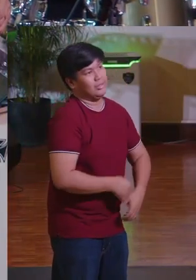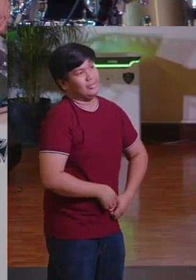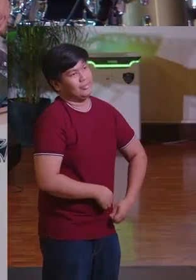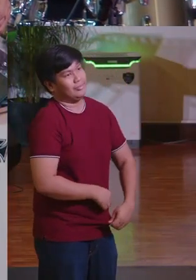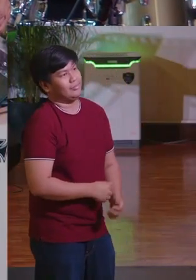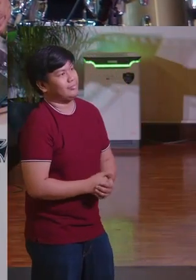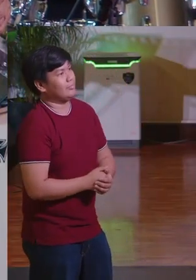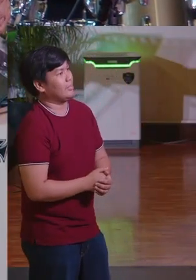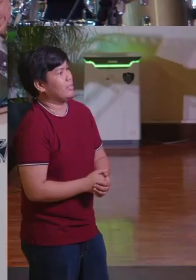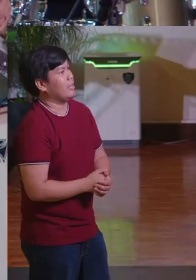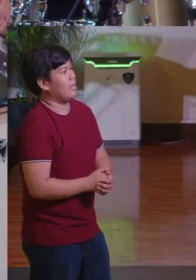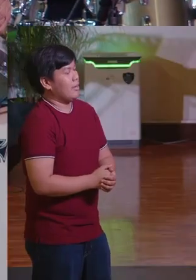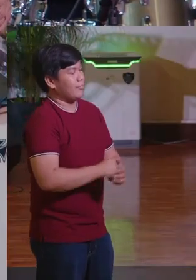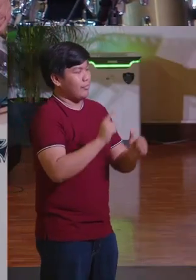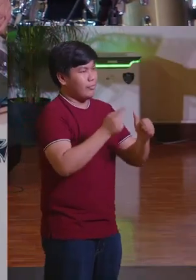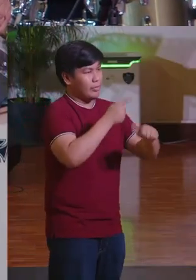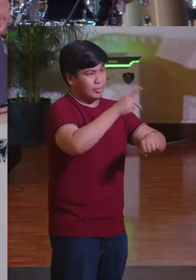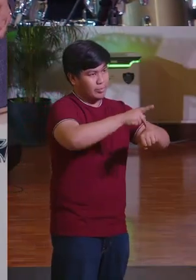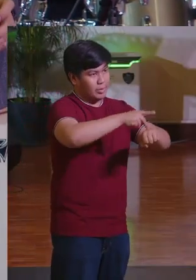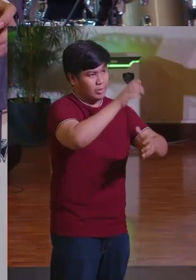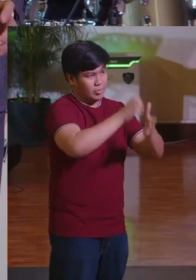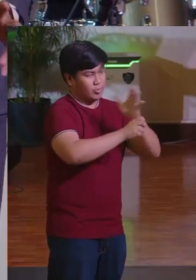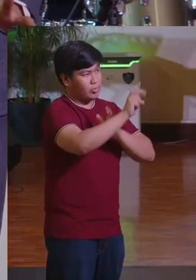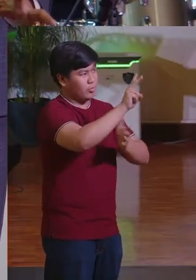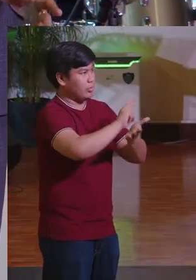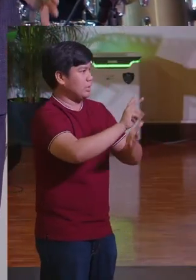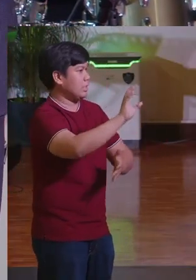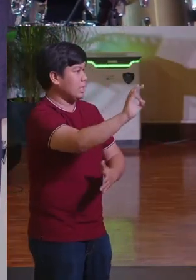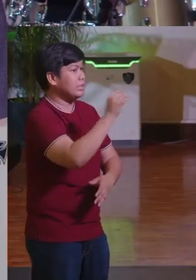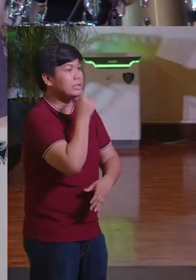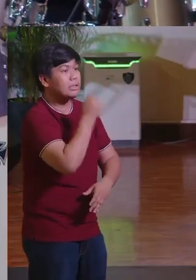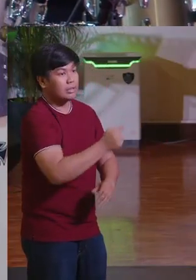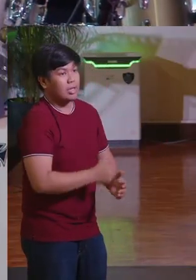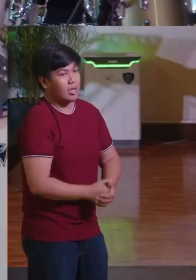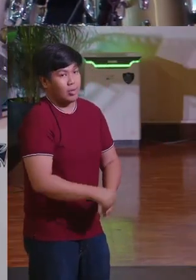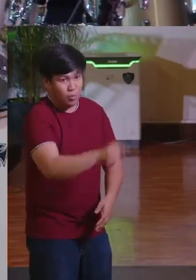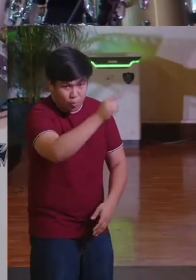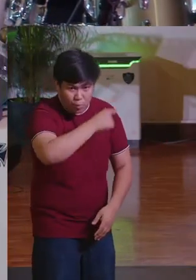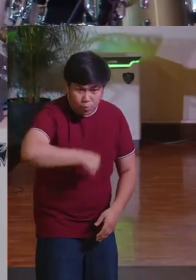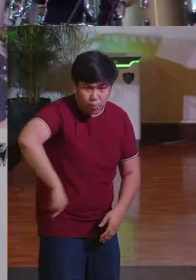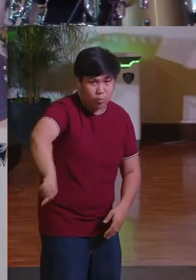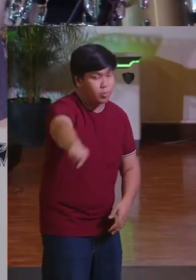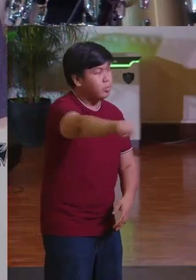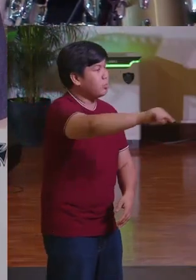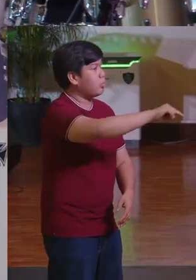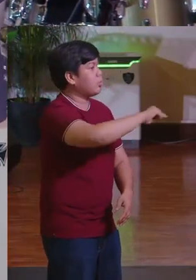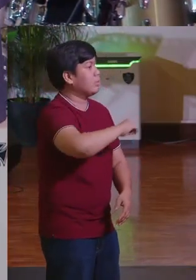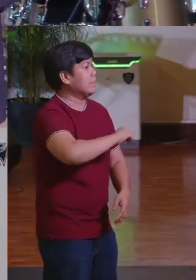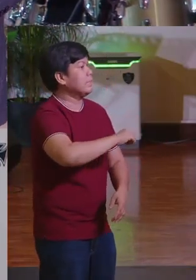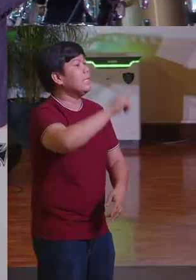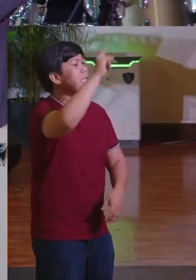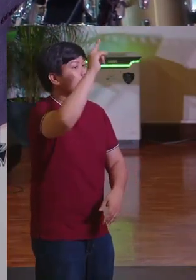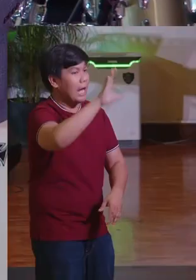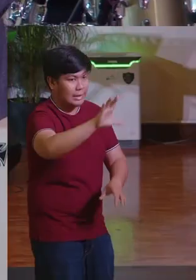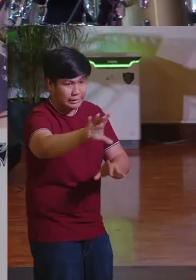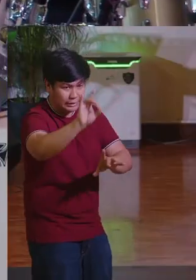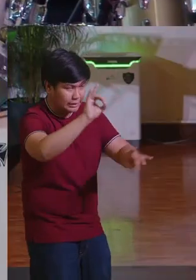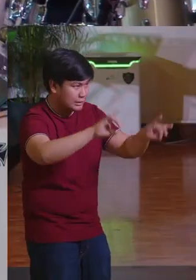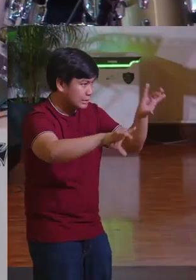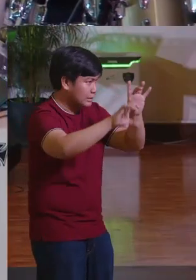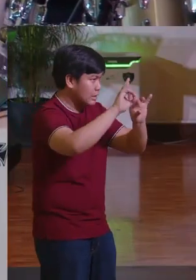sa 1 Peter chapter 2 verse 9. Ang sabi po doon, but you are a chosen race, a